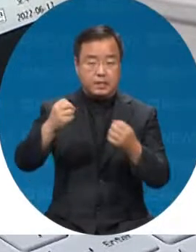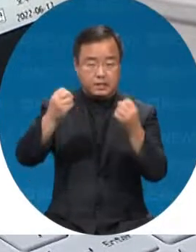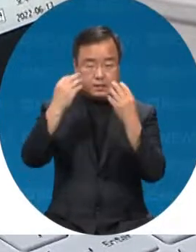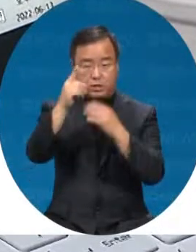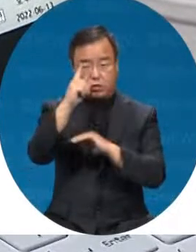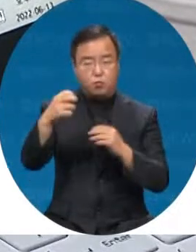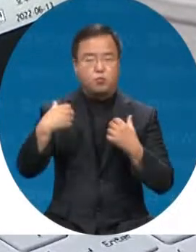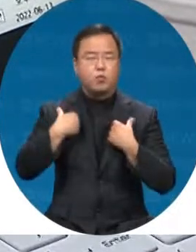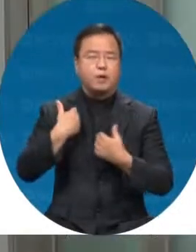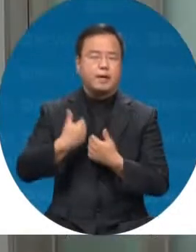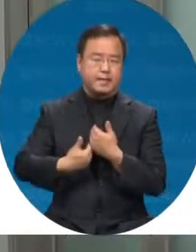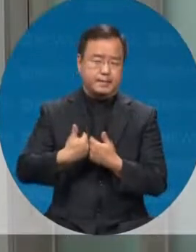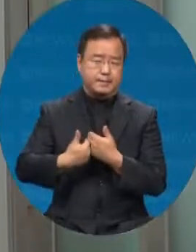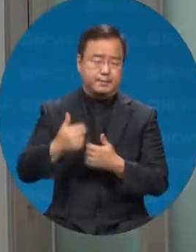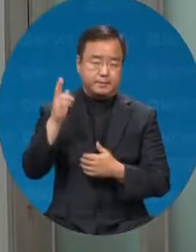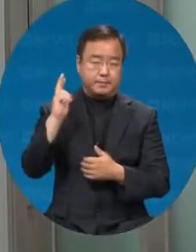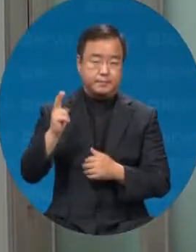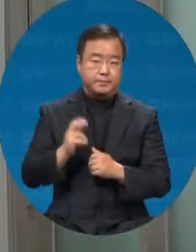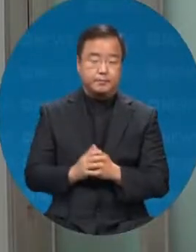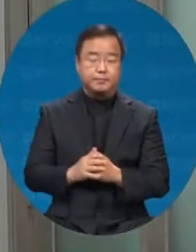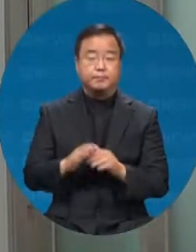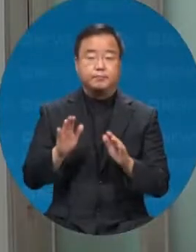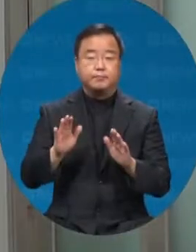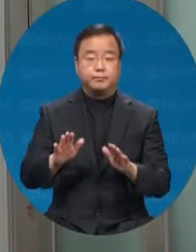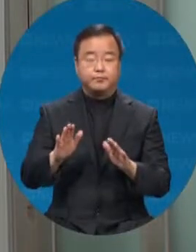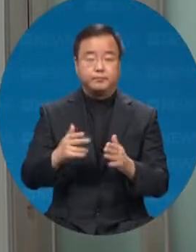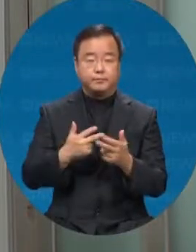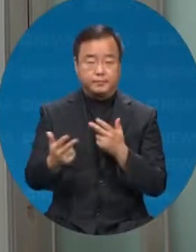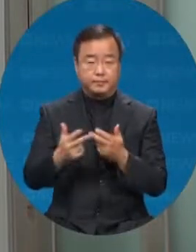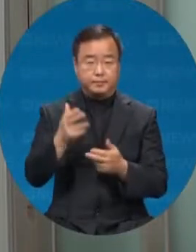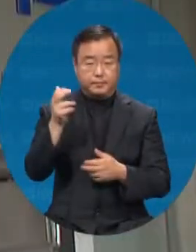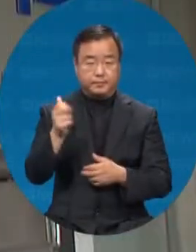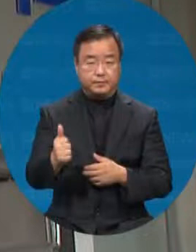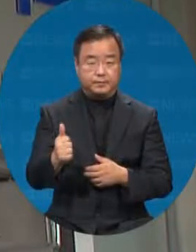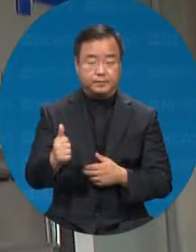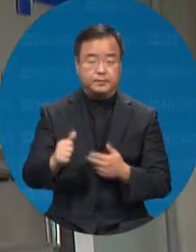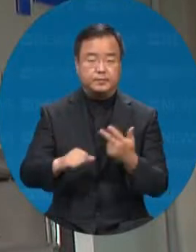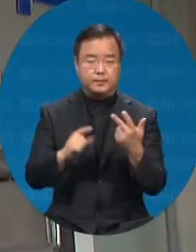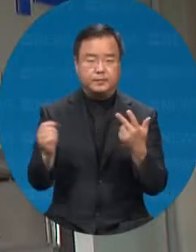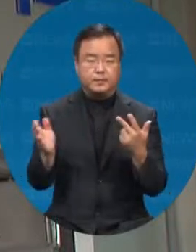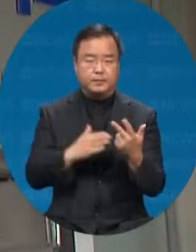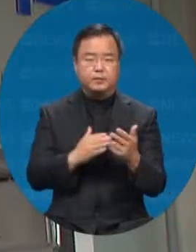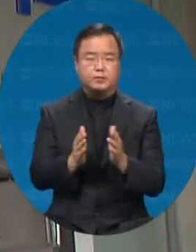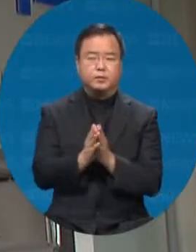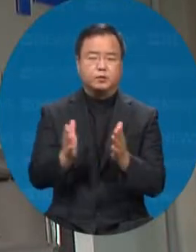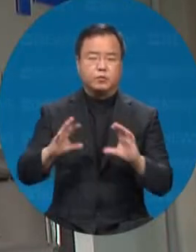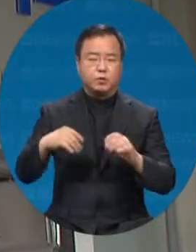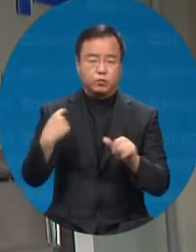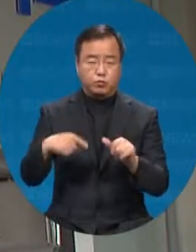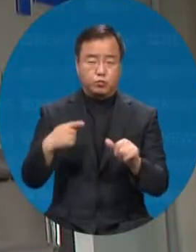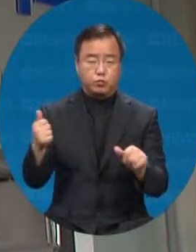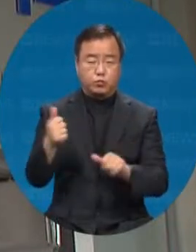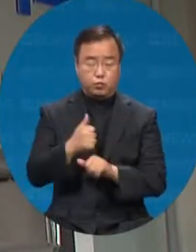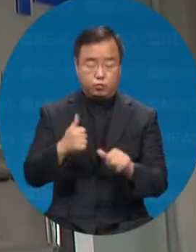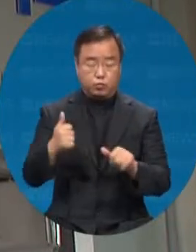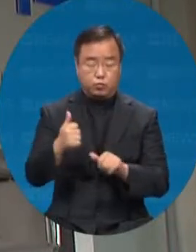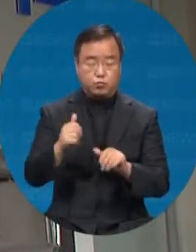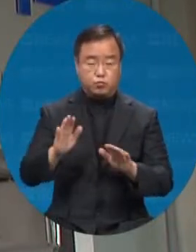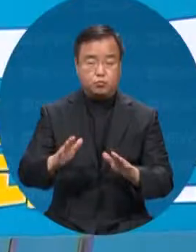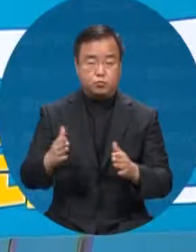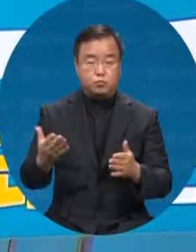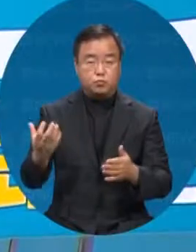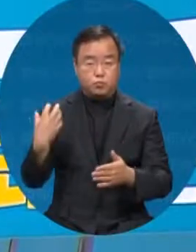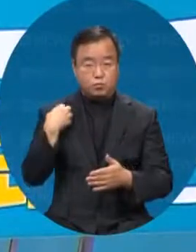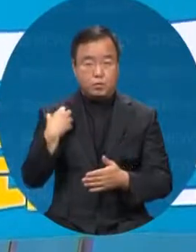상황입니다 이번 시 도교육감 협의회장 은 다음달 출범하는 국가 교육 위원회의 당연직 위원 자격을 얻게